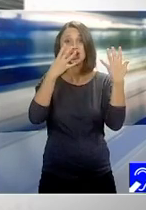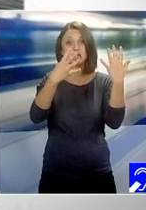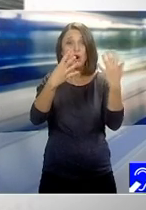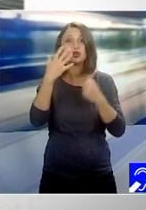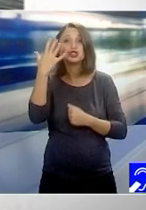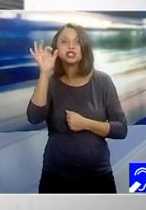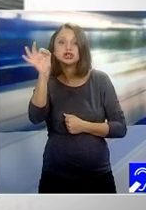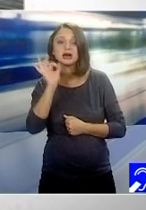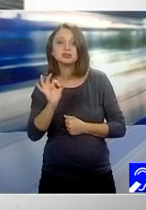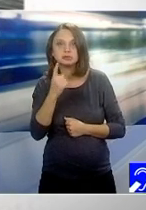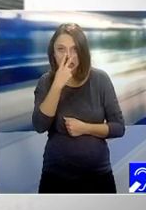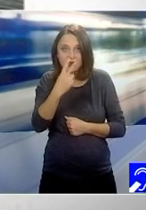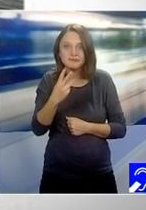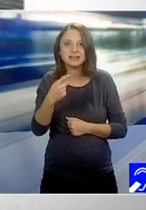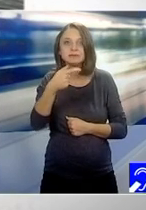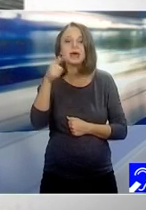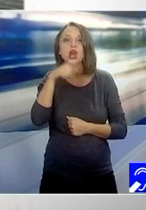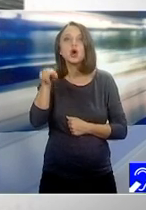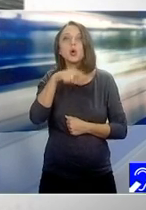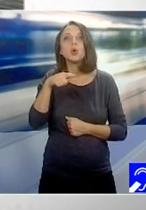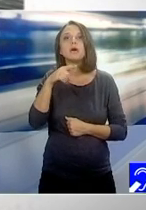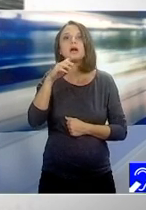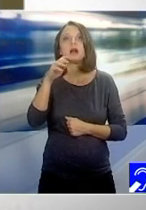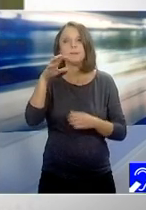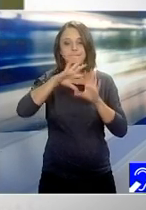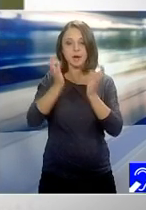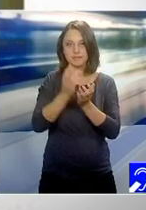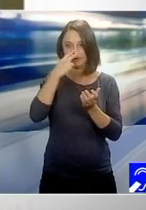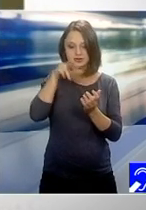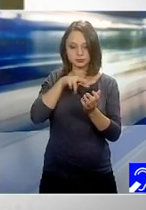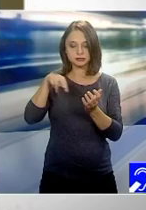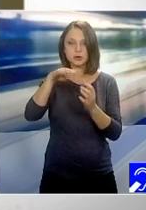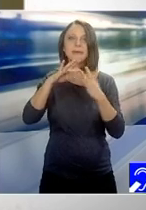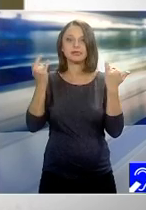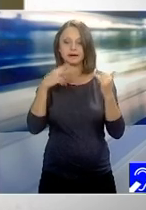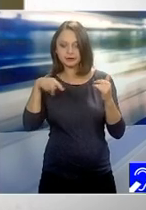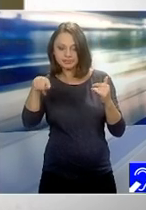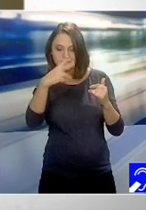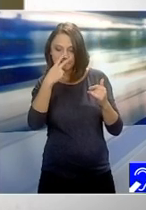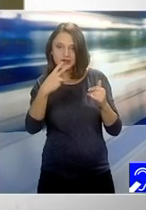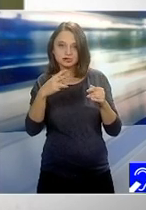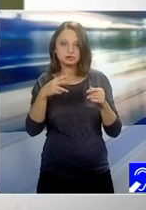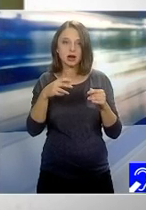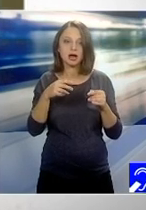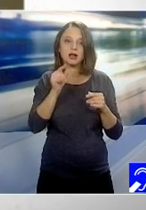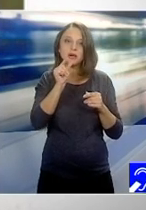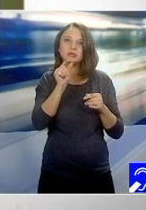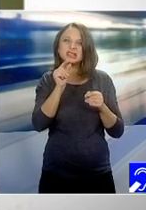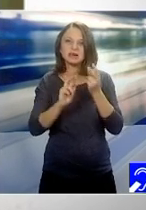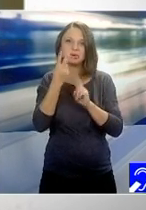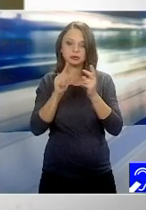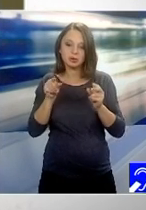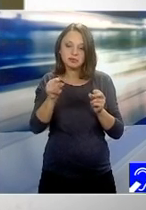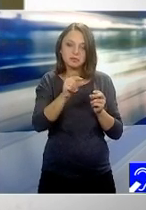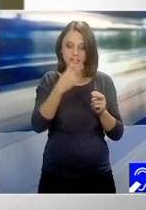uităm, dacă uitați pe Google Earth, se vede. Da. S-a lăsat câte o fâșiuță de câțiva metri de-a lungul drumului, câte o fâșiuță în jurul câte unei păieni, în rest este veras.